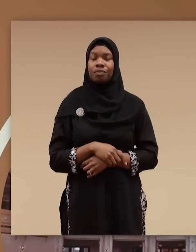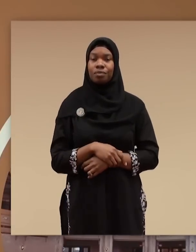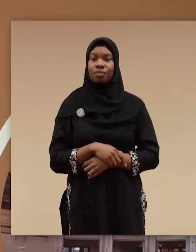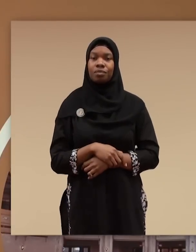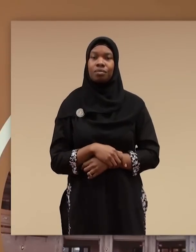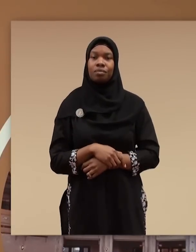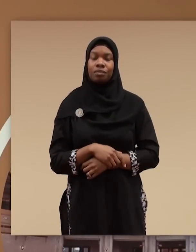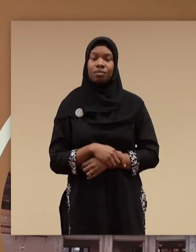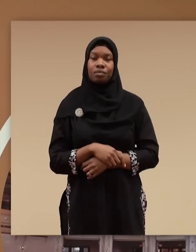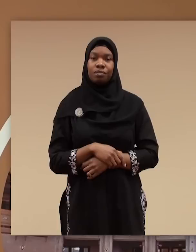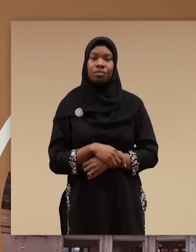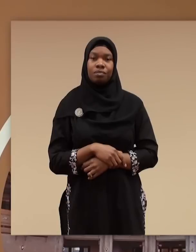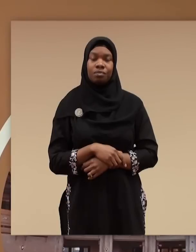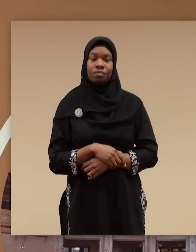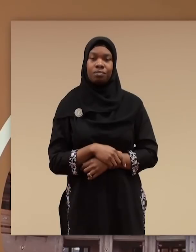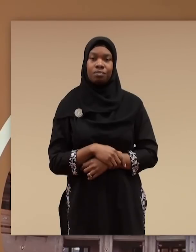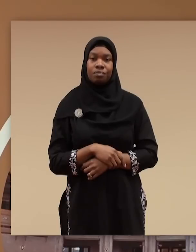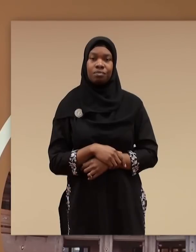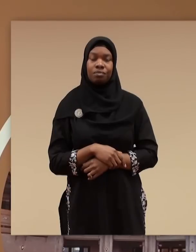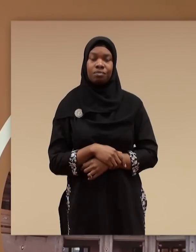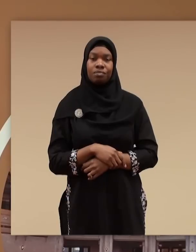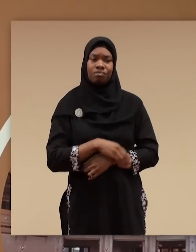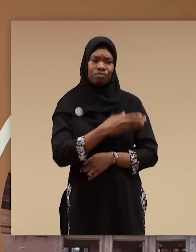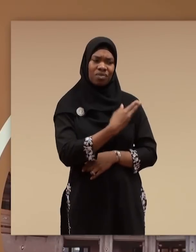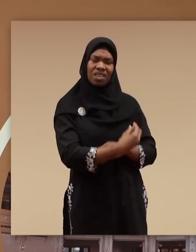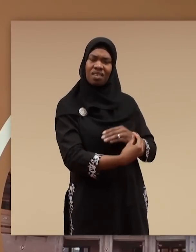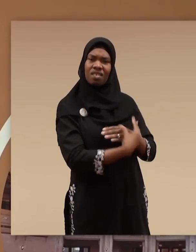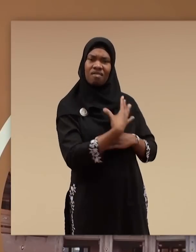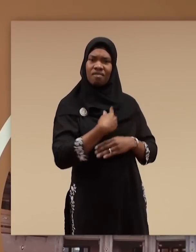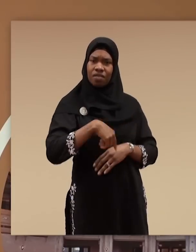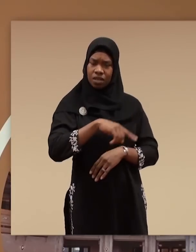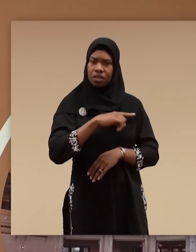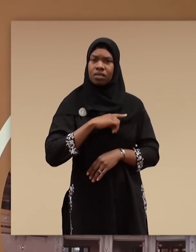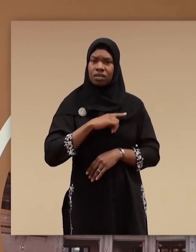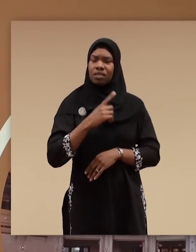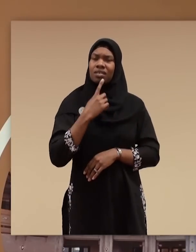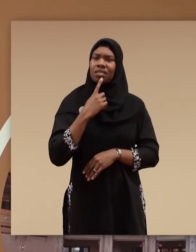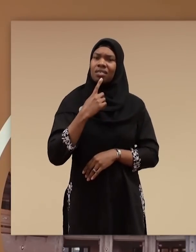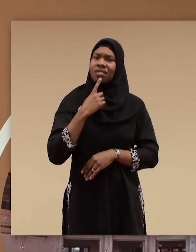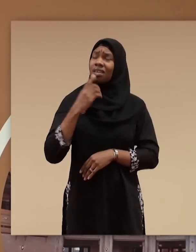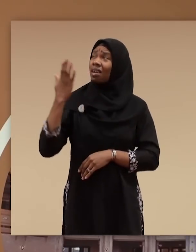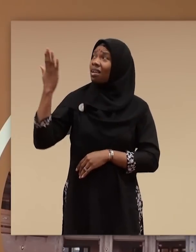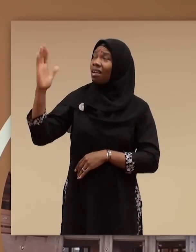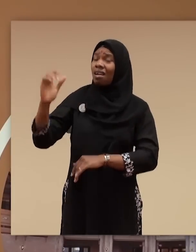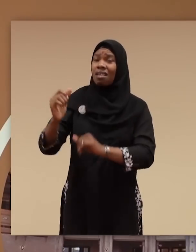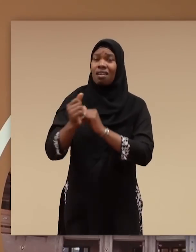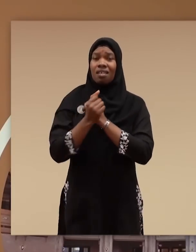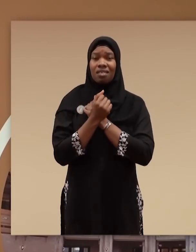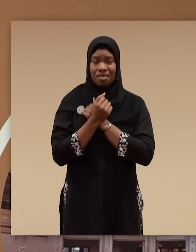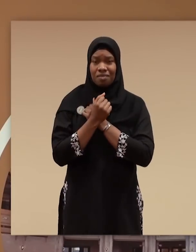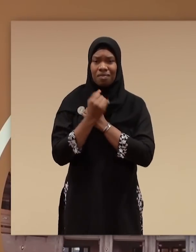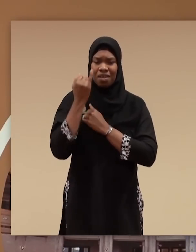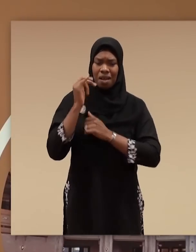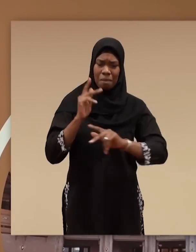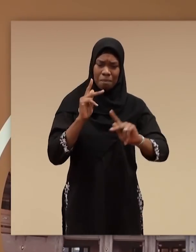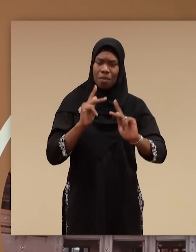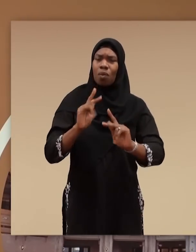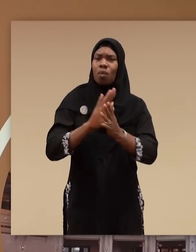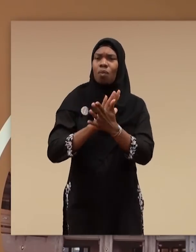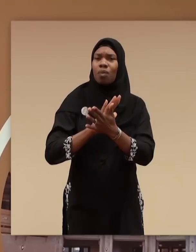إِنَّ اللَّهَ يُحِبُّ الرِّفْقَ فِي الْأَمْرِ كُلِّهِ. God loves kindness in everything you do in life.